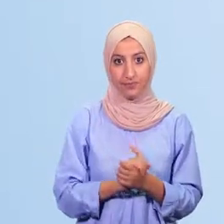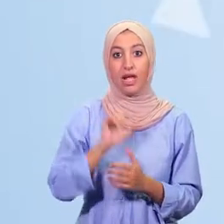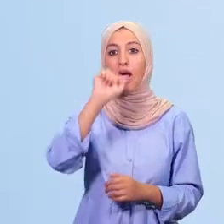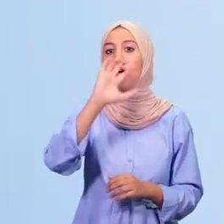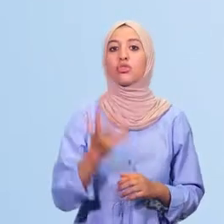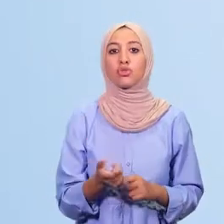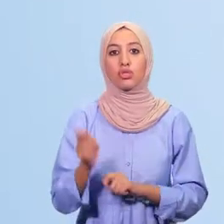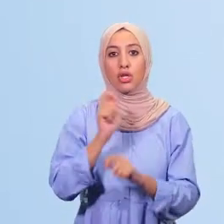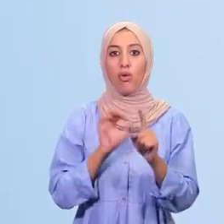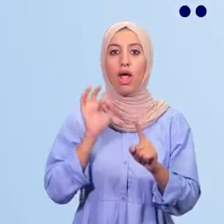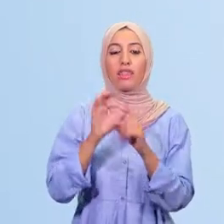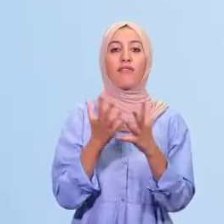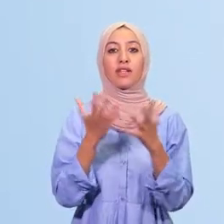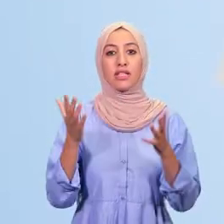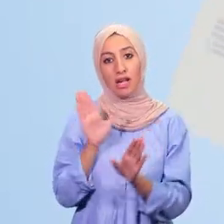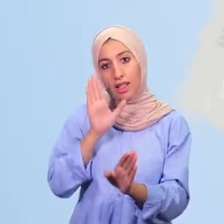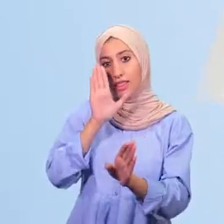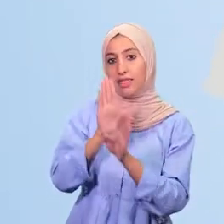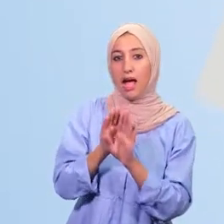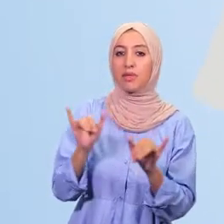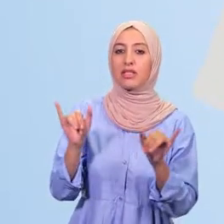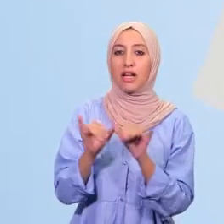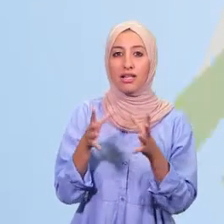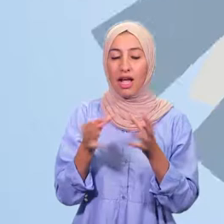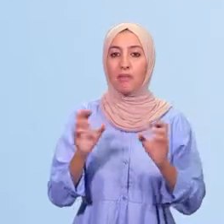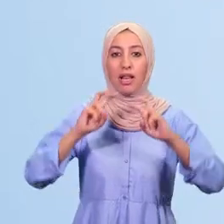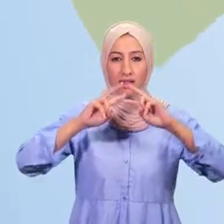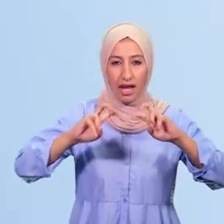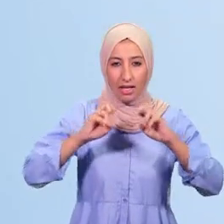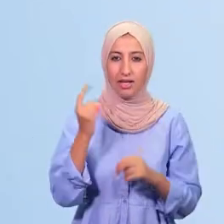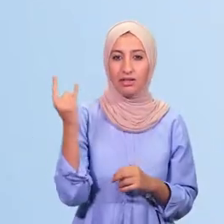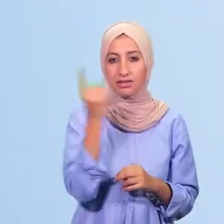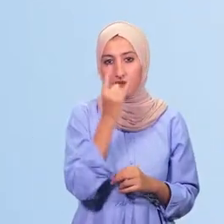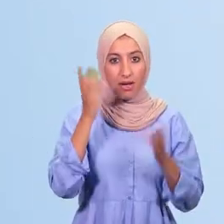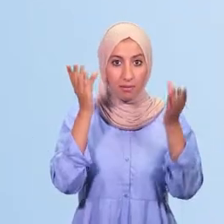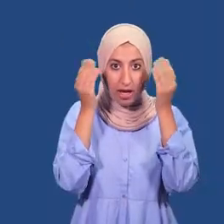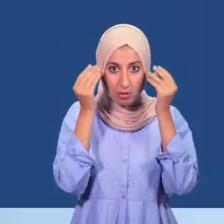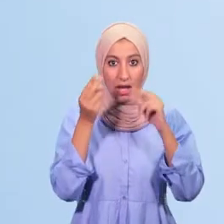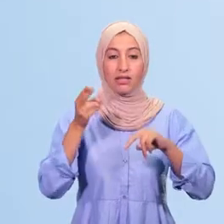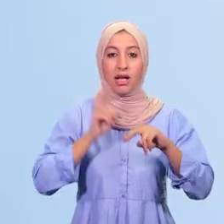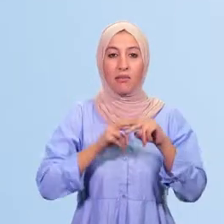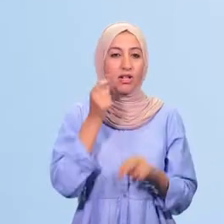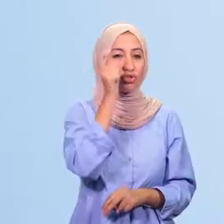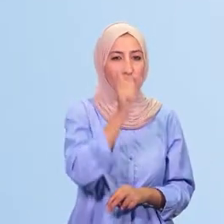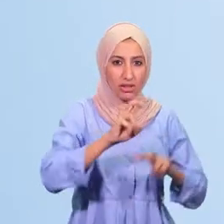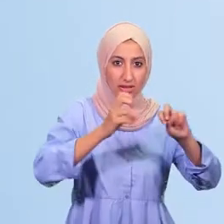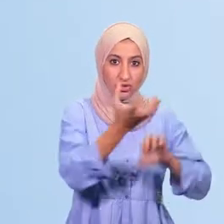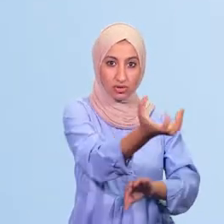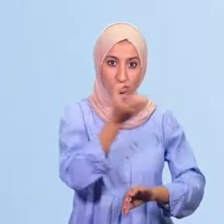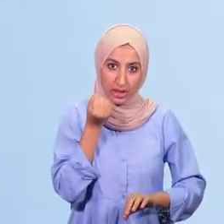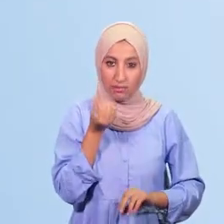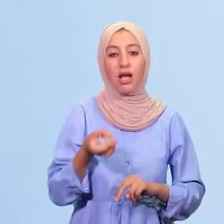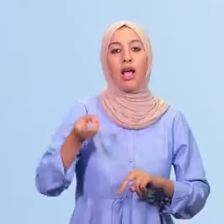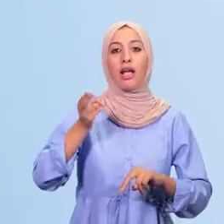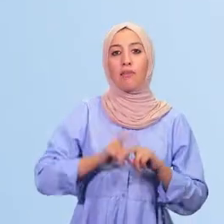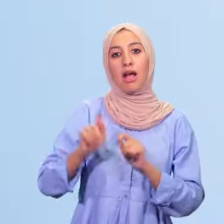أهداف عبر توفير الدعم التقني في مجال تحليل المعلومات الجنائية وتتبع المجرمين وإعداد مرجع تدريبي